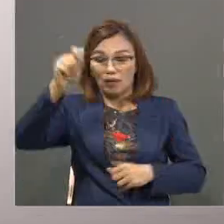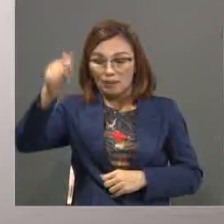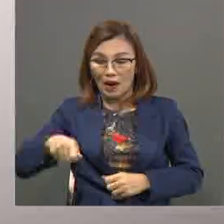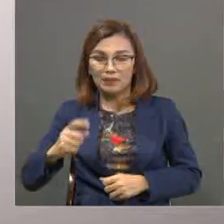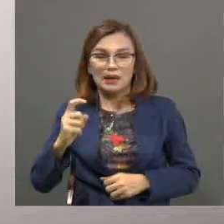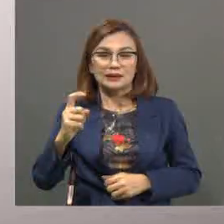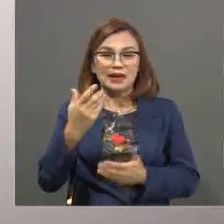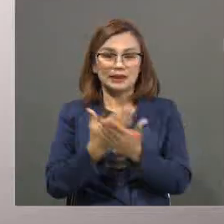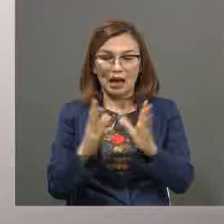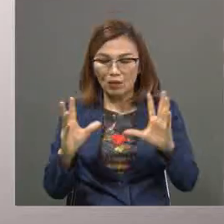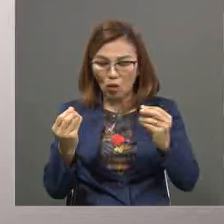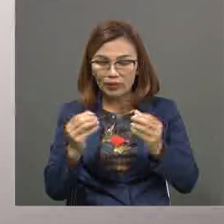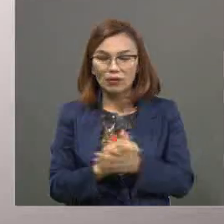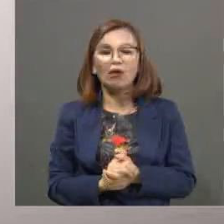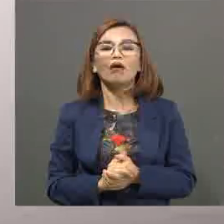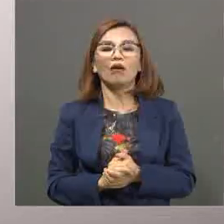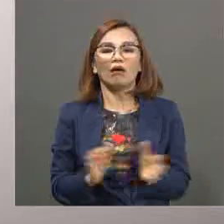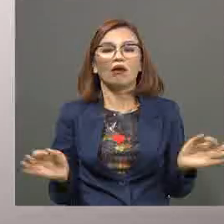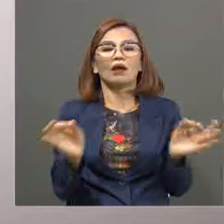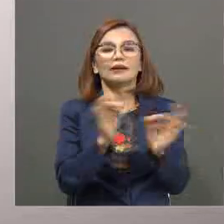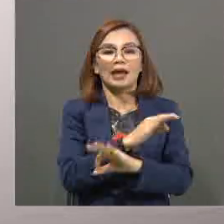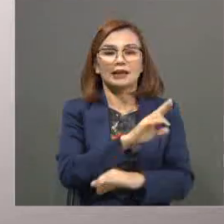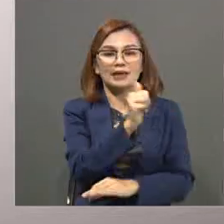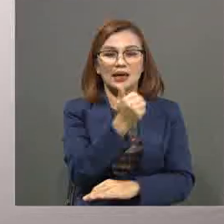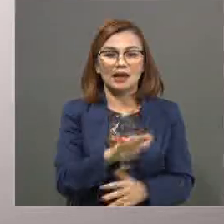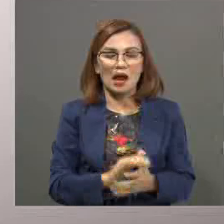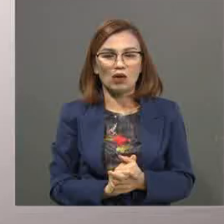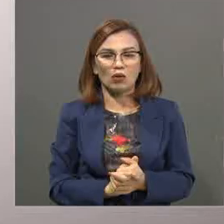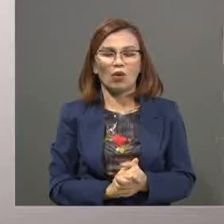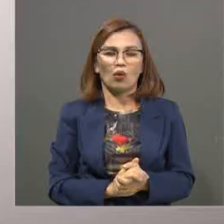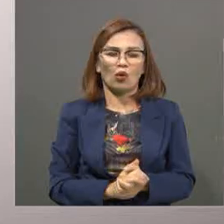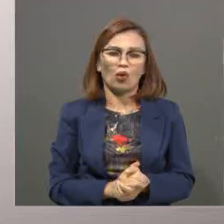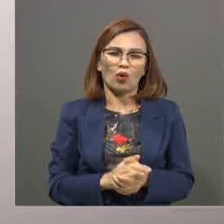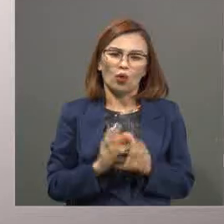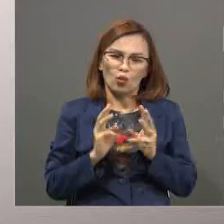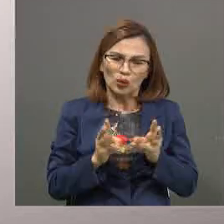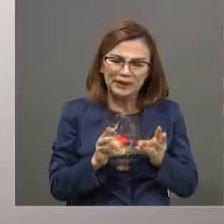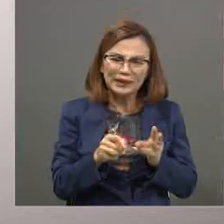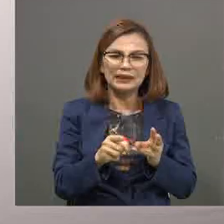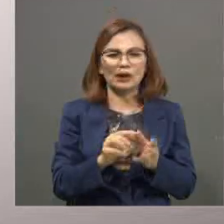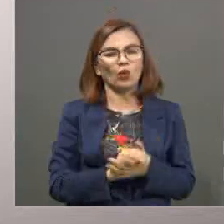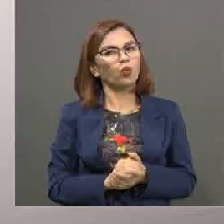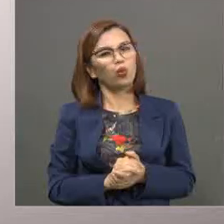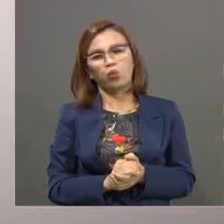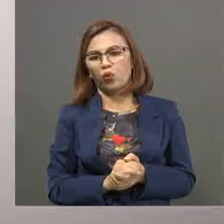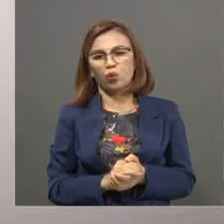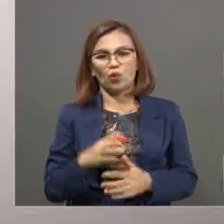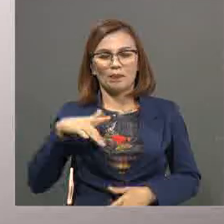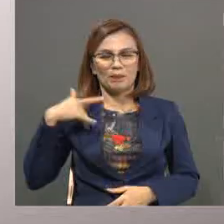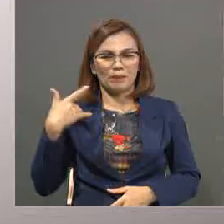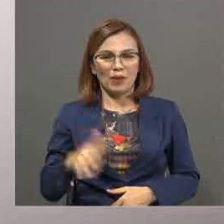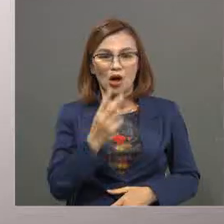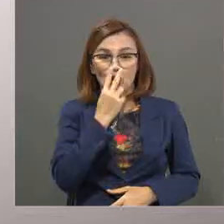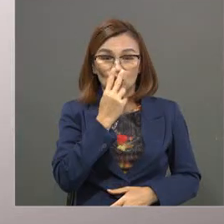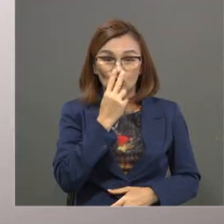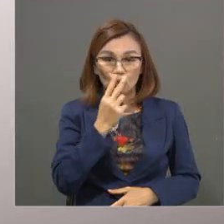อ้าววงเงินหมดถูกคนสวมสิทธิ์ใช้แทนไปแล้วมันมามันมาแบบหลายกลละเม็ดมากนะคะมิจฉาชีพต้องต้องระมัดระวังต้องรู้